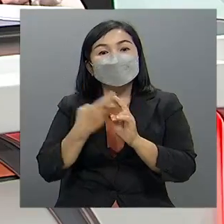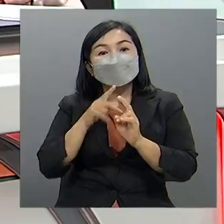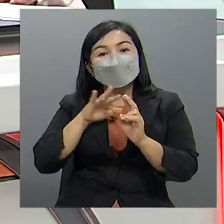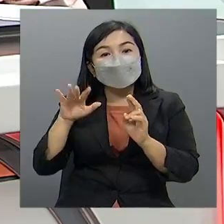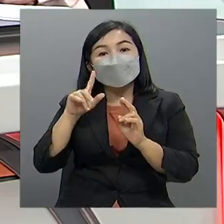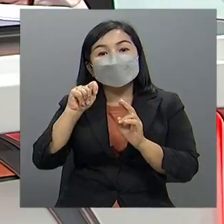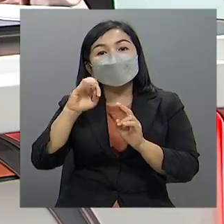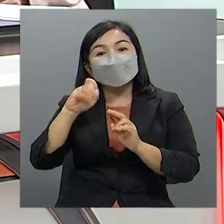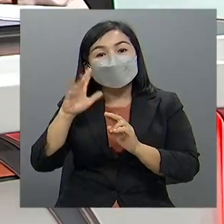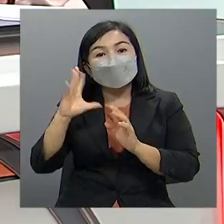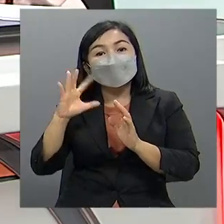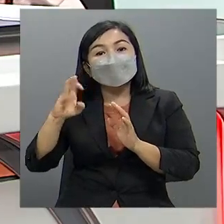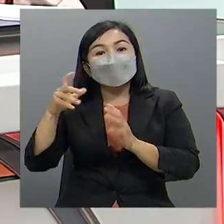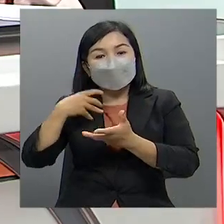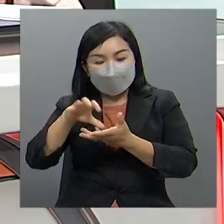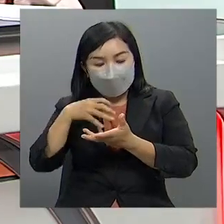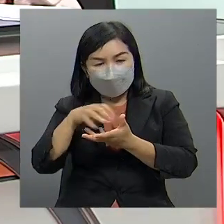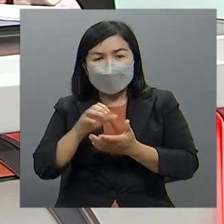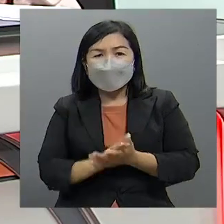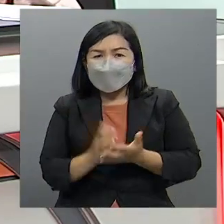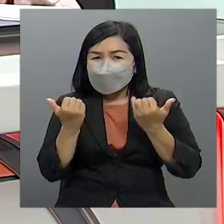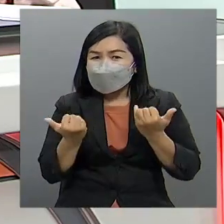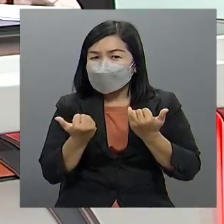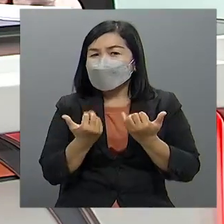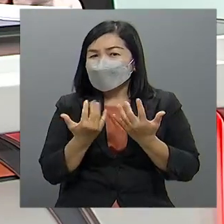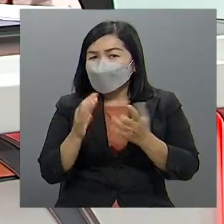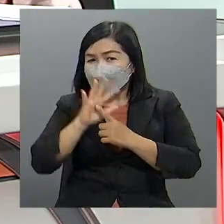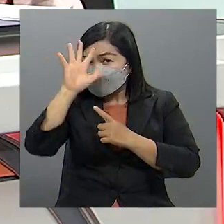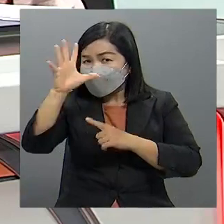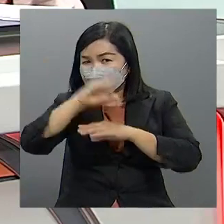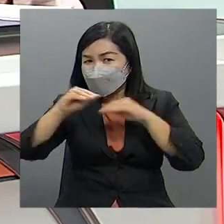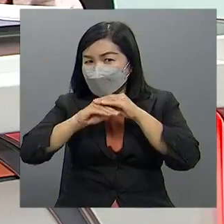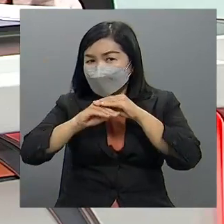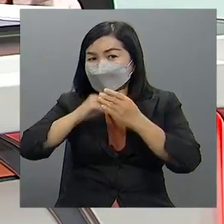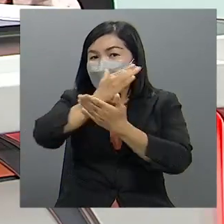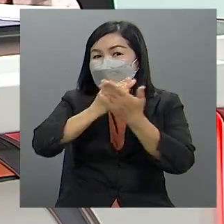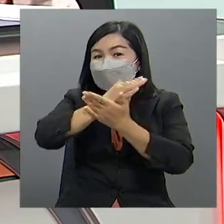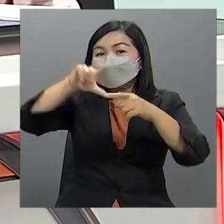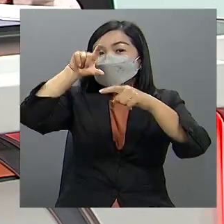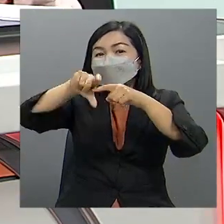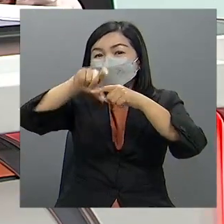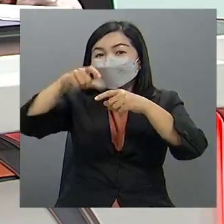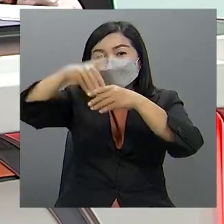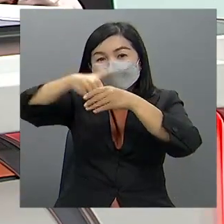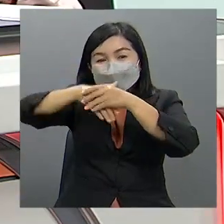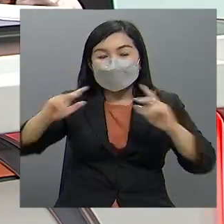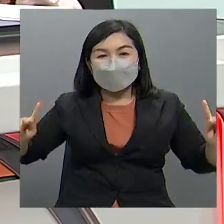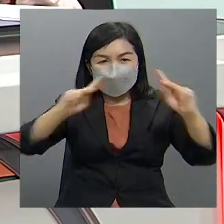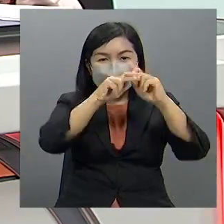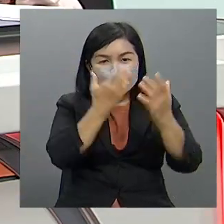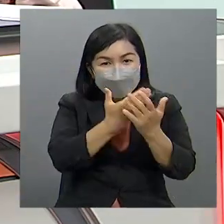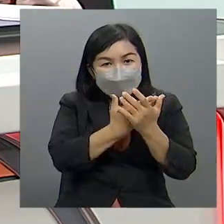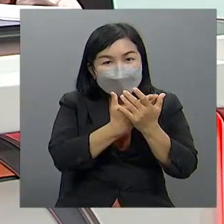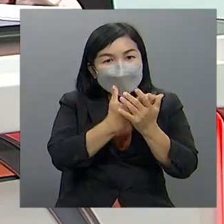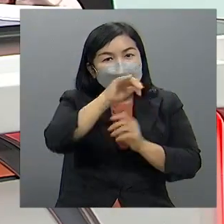ผู้ชมคะที่รอกันอยู่ว่าคนละครึ่งเฟสที่5จะมีหรือไม่กระทรวงการคลังดูเหมือนจะชัดเจนแล้วนะคะว่าอาจจะยังไม่มีใน